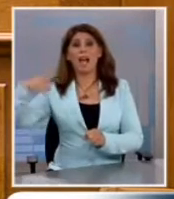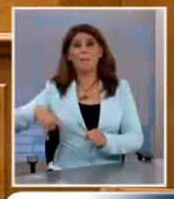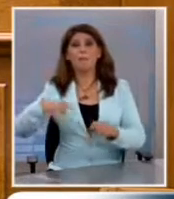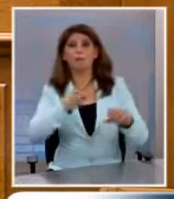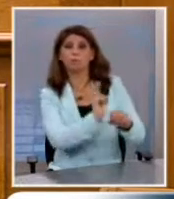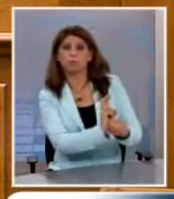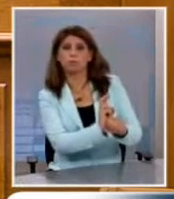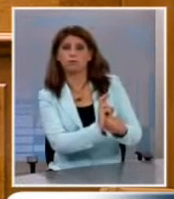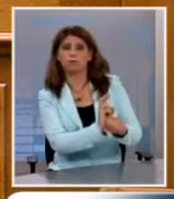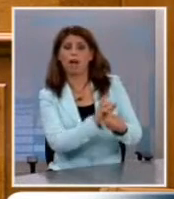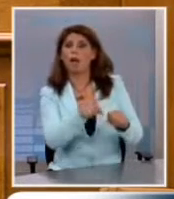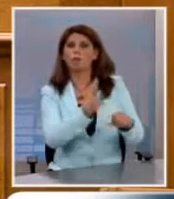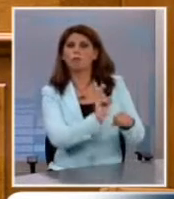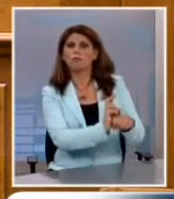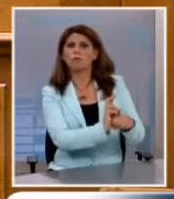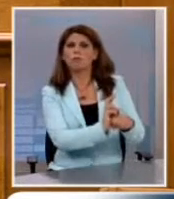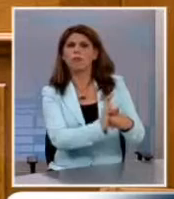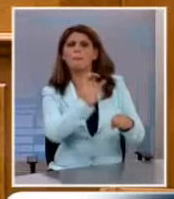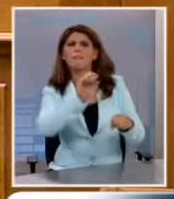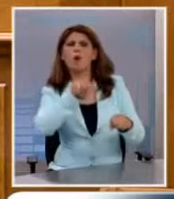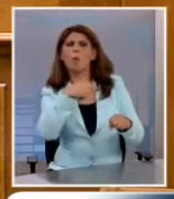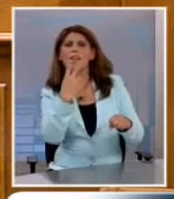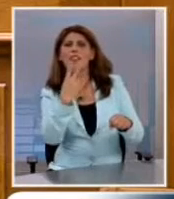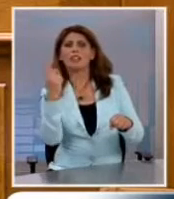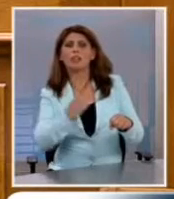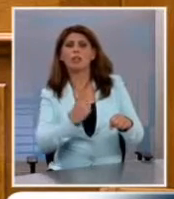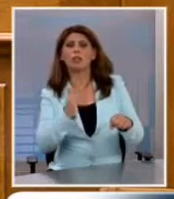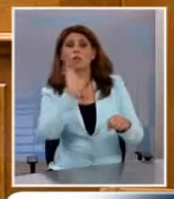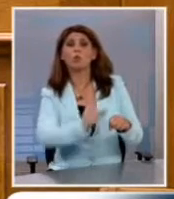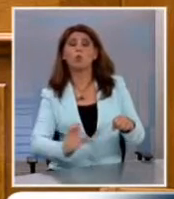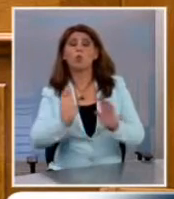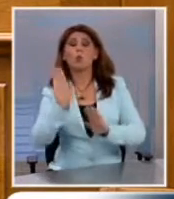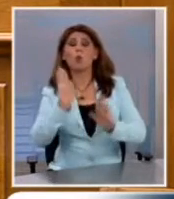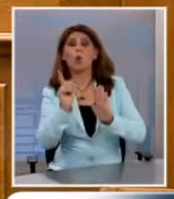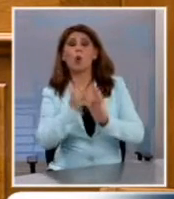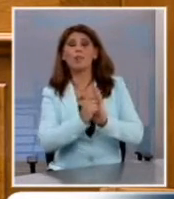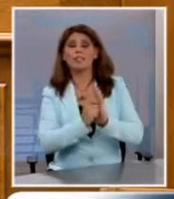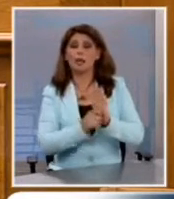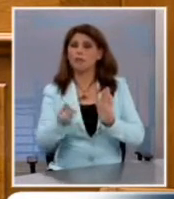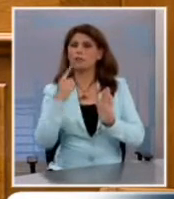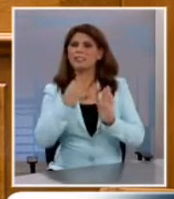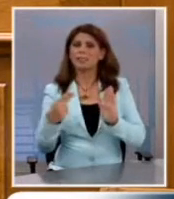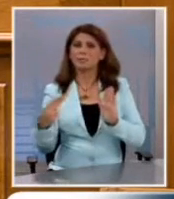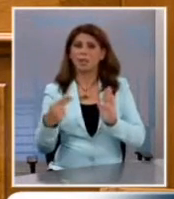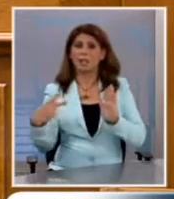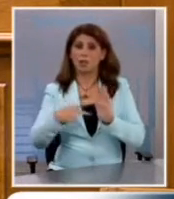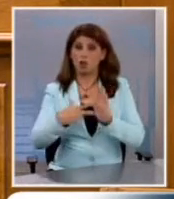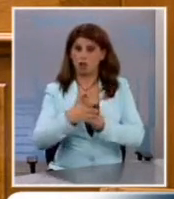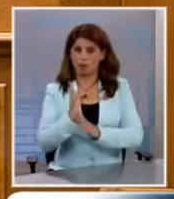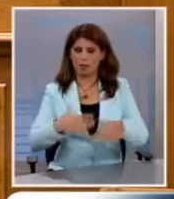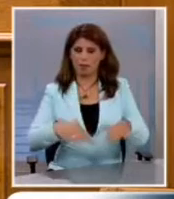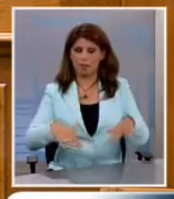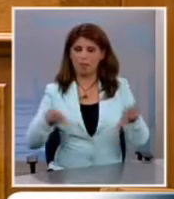Το πρωτογενές πλεόνασμα ήταν 0,2% σύμφωνα με τη Eurostat. Αυτό σημαίνει ότι το 2015 θα εκκινούσε